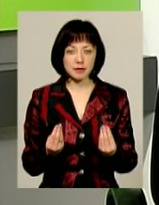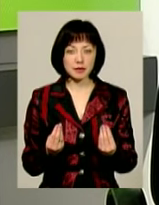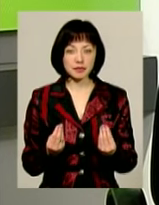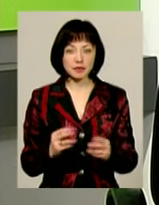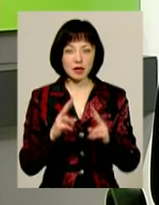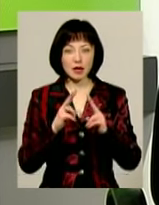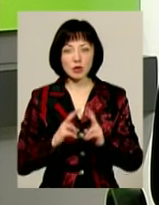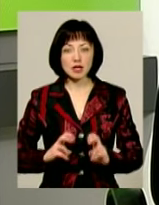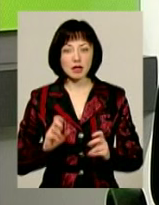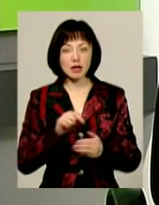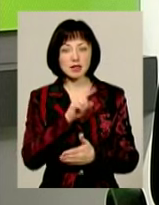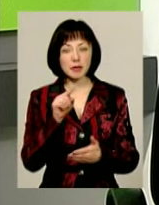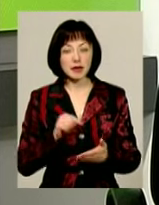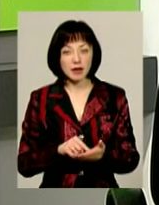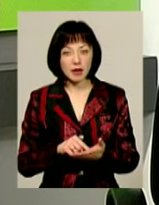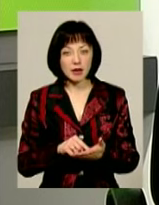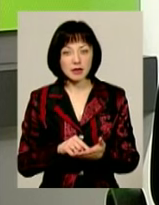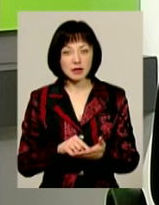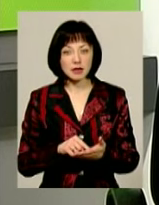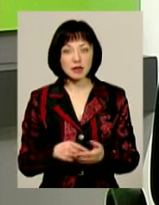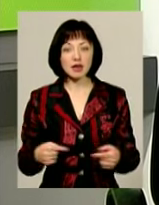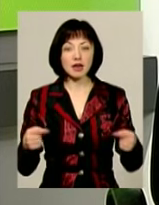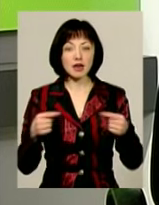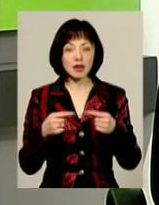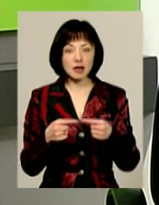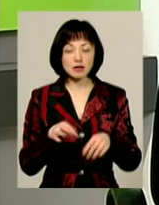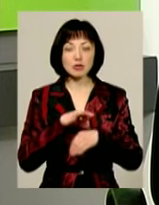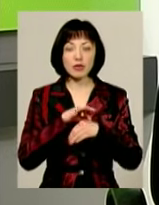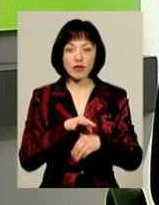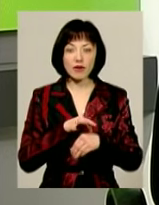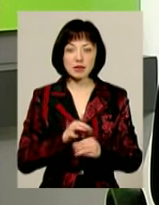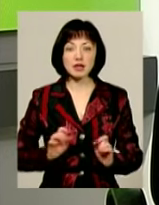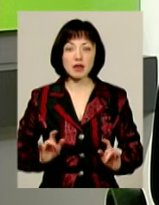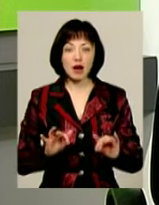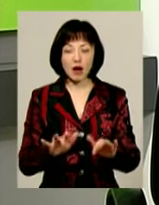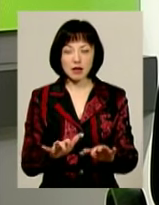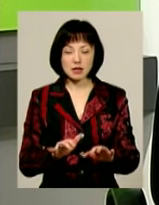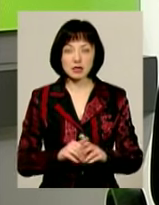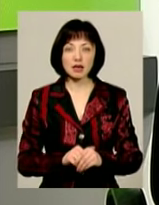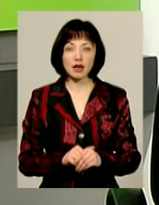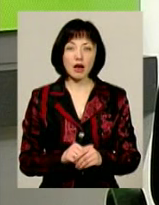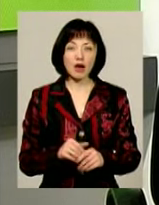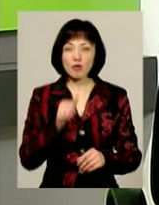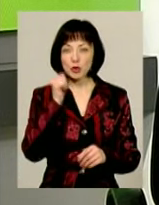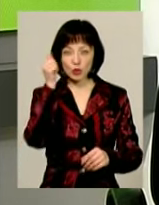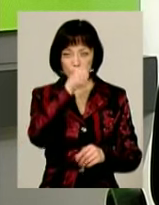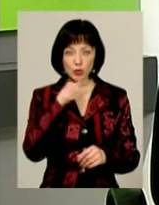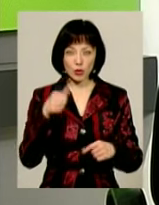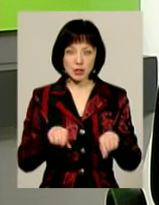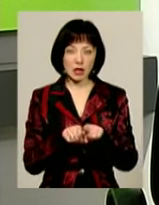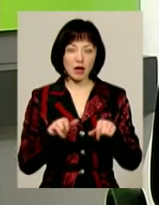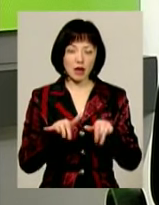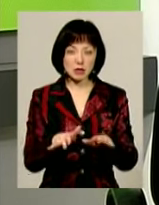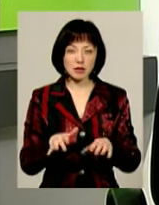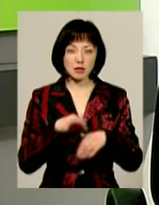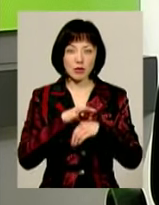день розглядається питання якраз проведення акцій. Ну, в минулому році такі акції